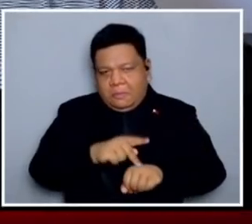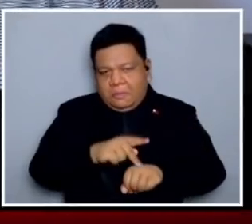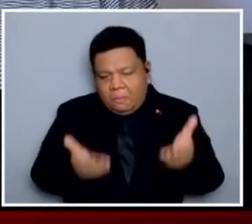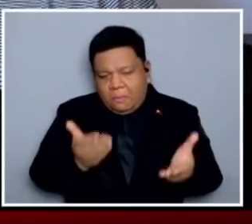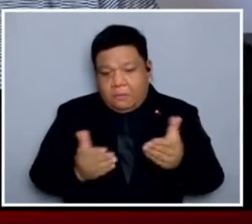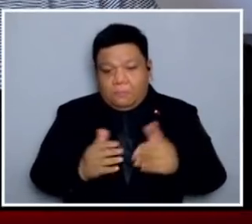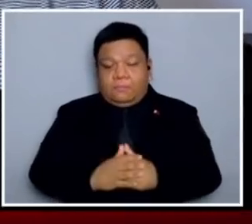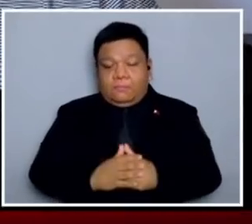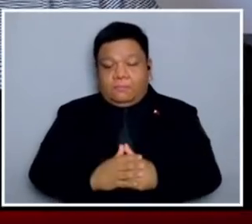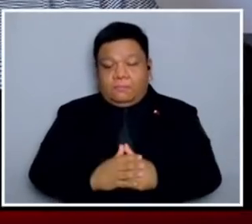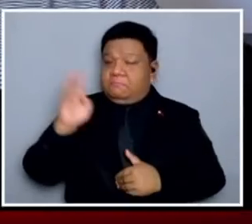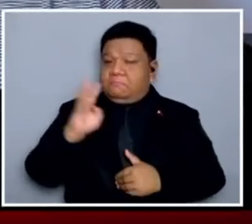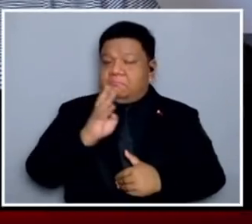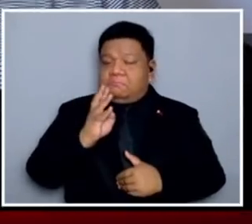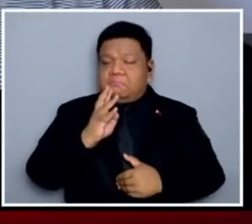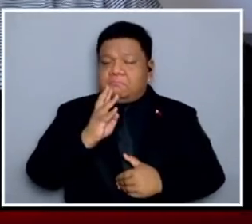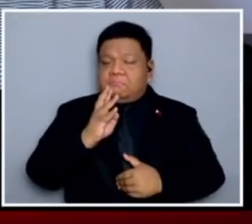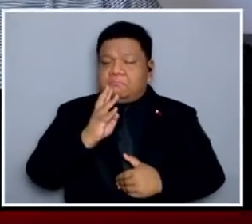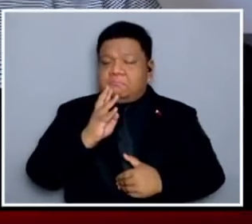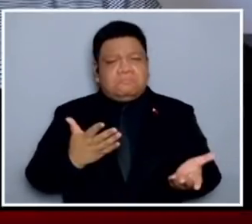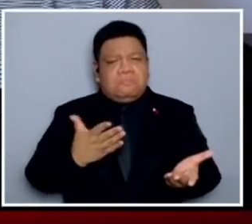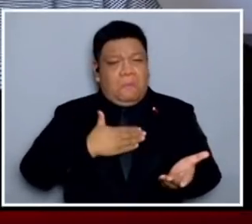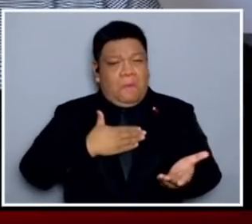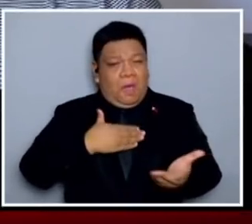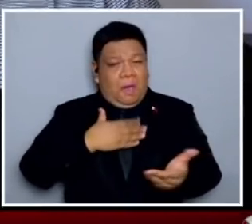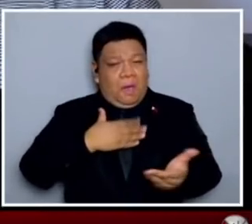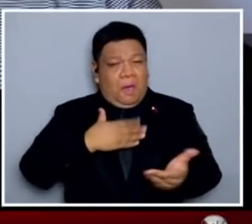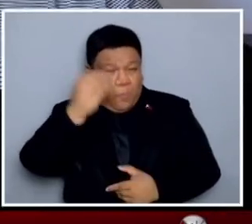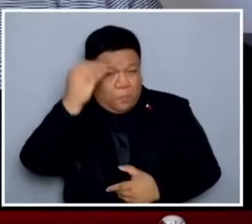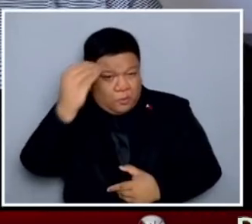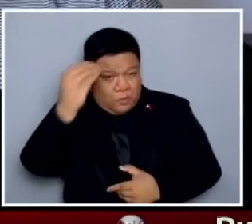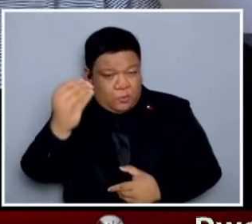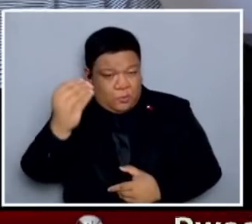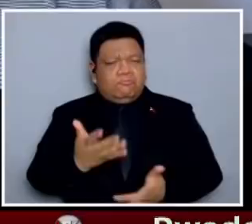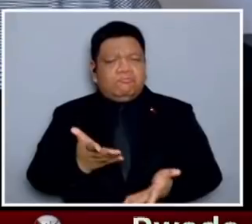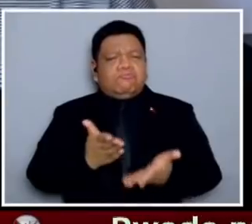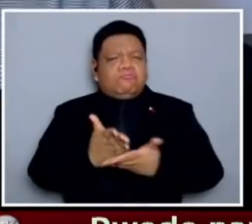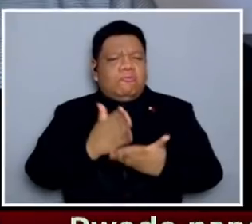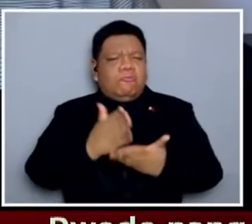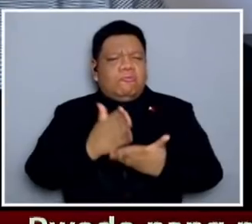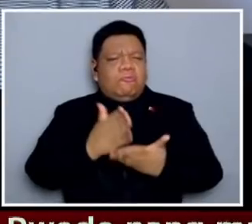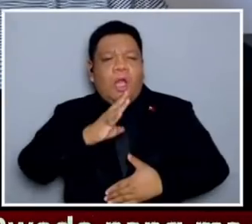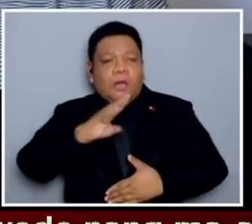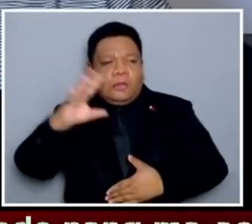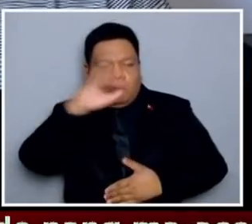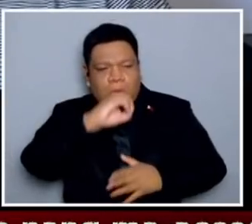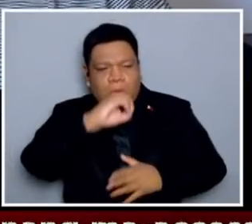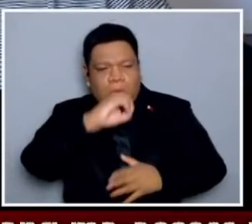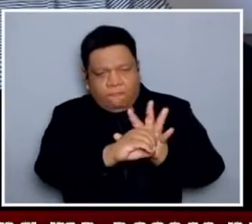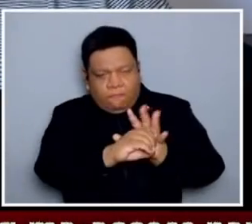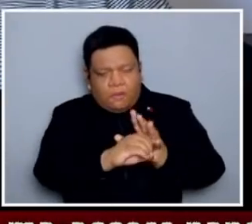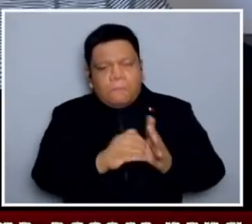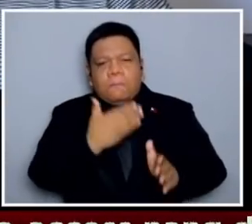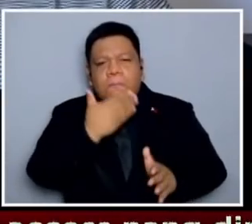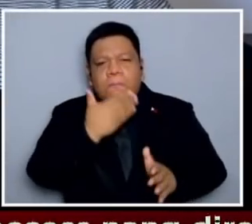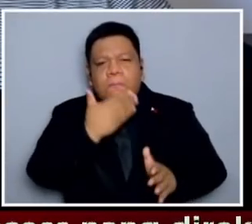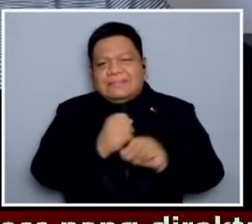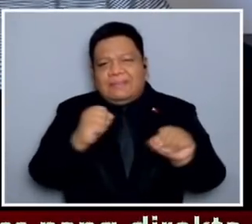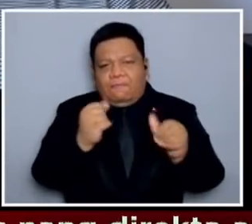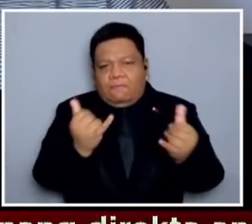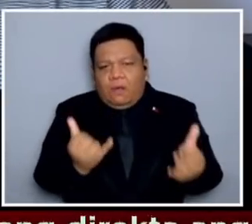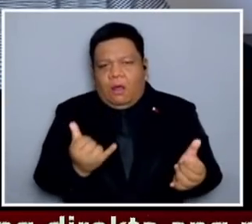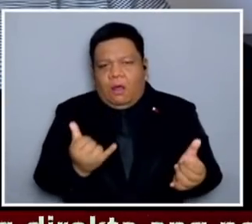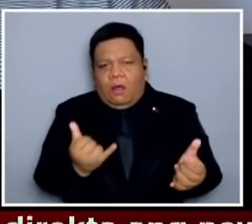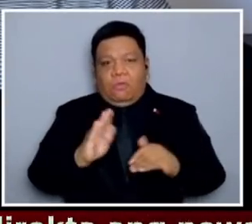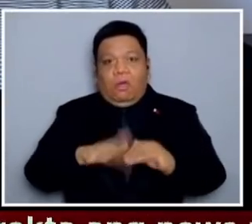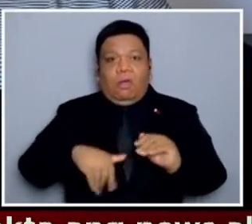kung i-assume na natin na nandyan na talagang Omicron at kumakalat. Dahil it's better to be safe than sorry, di ba? So if we assume that it's